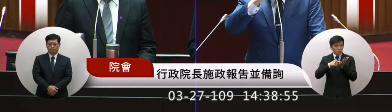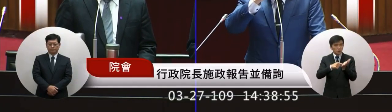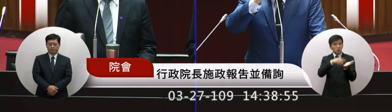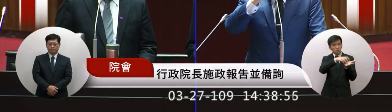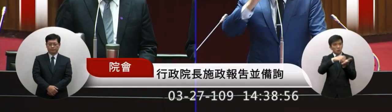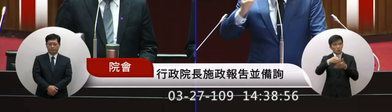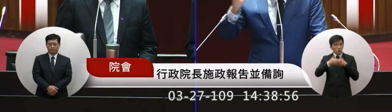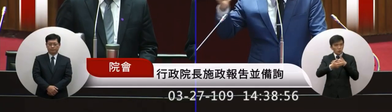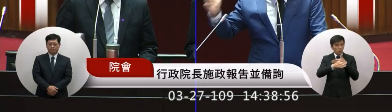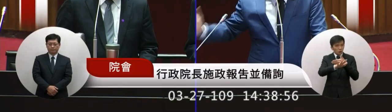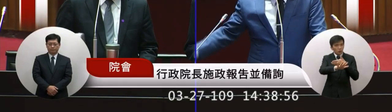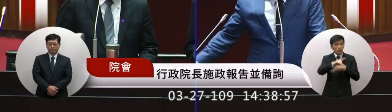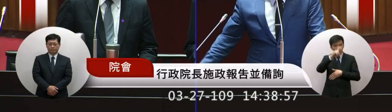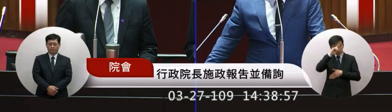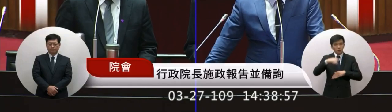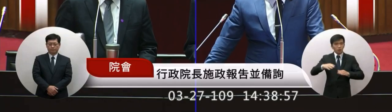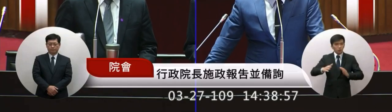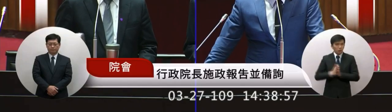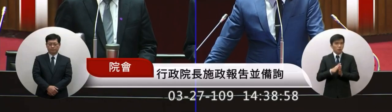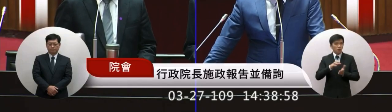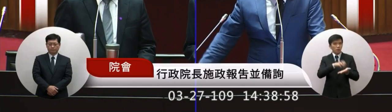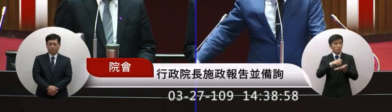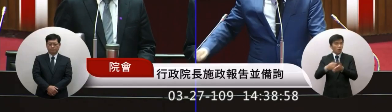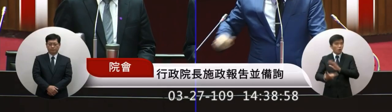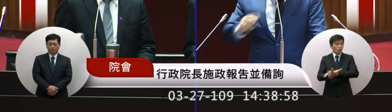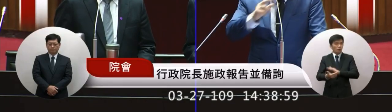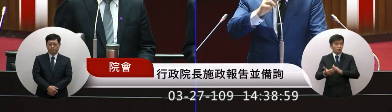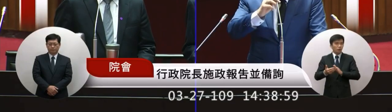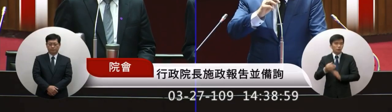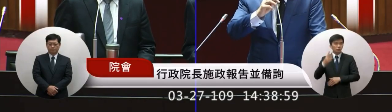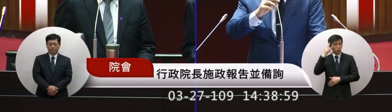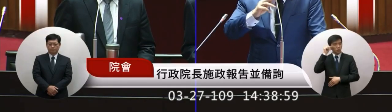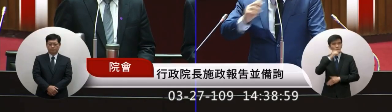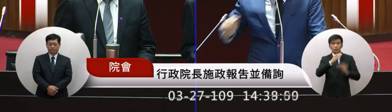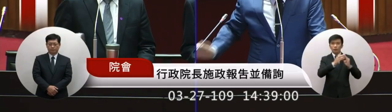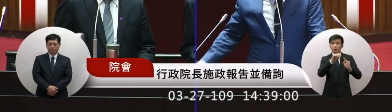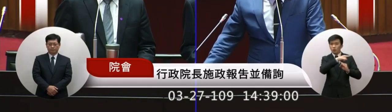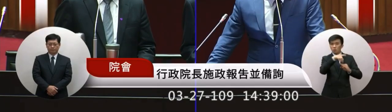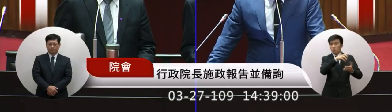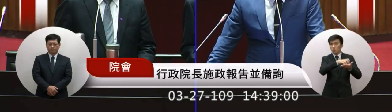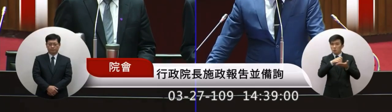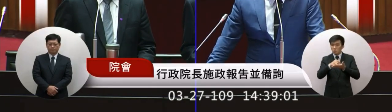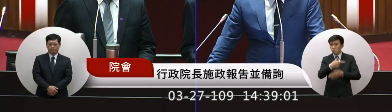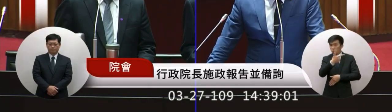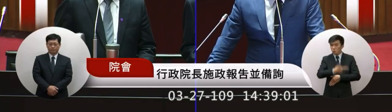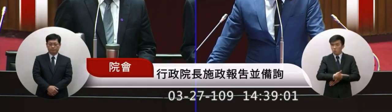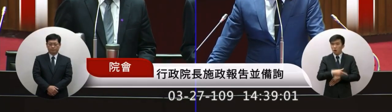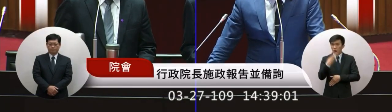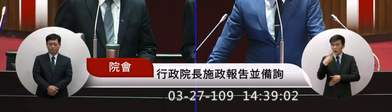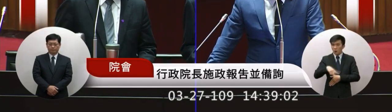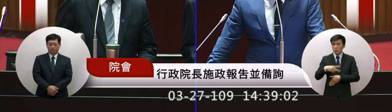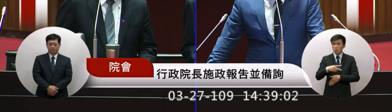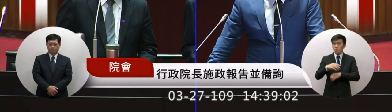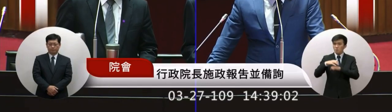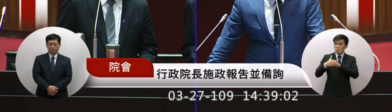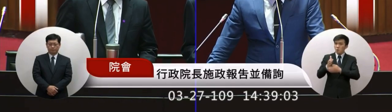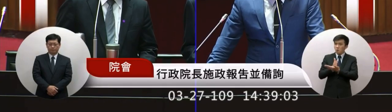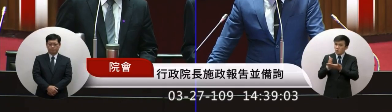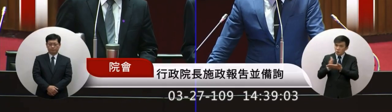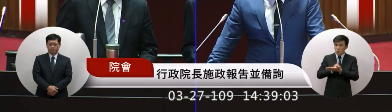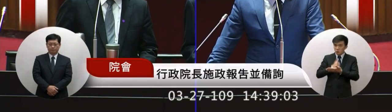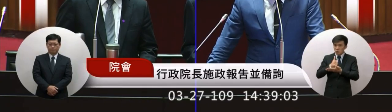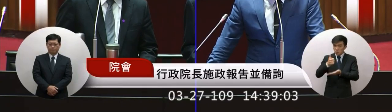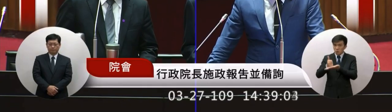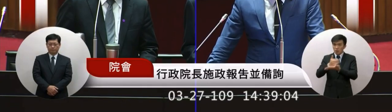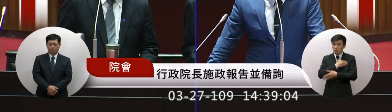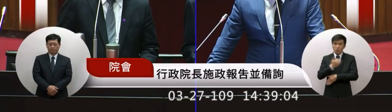影呐，雨露要均沾，所以这个银行的速度方面，还有它这个核保率也是相对来讲是很低的。那还